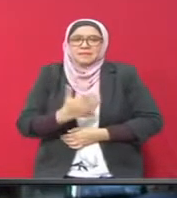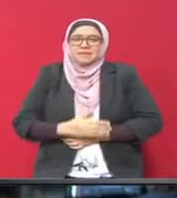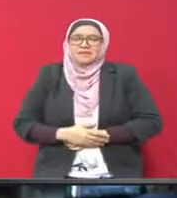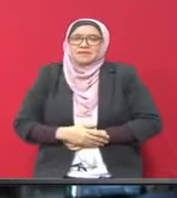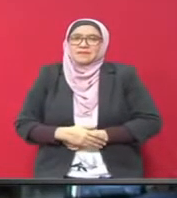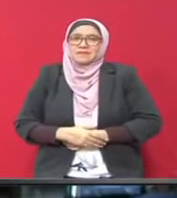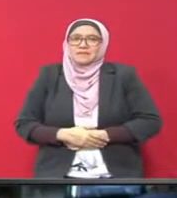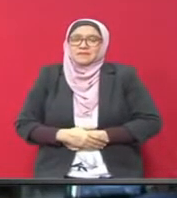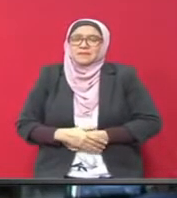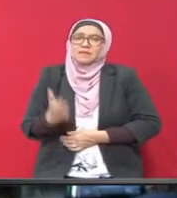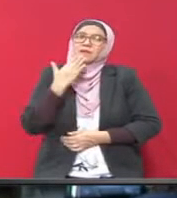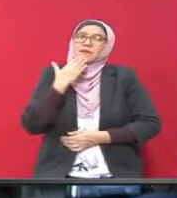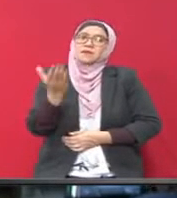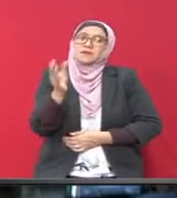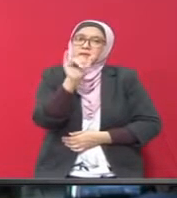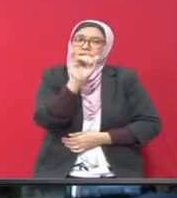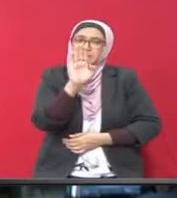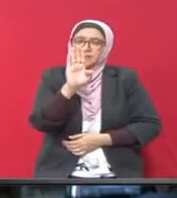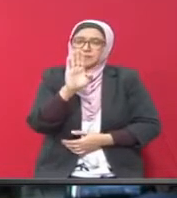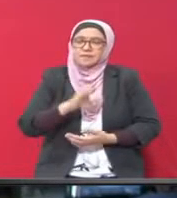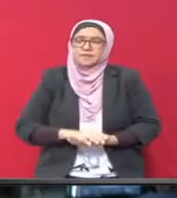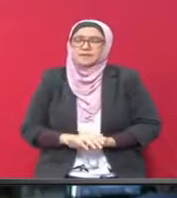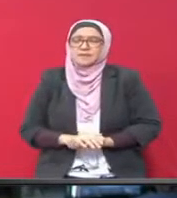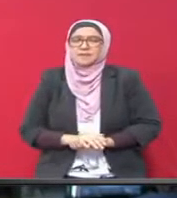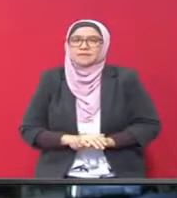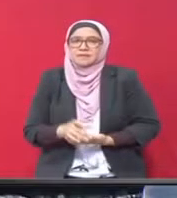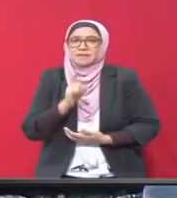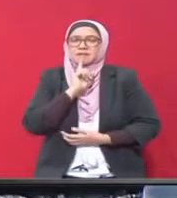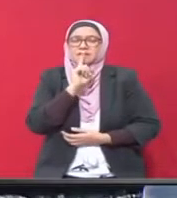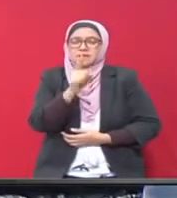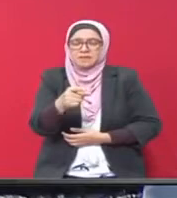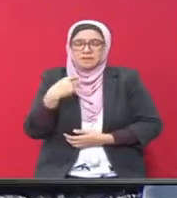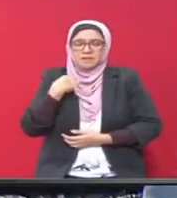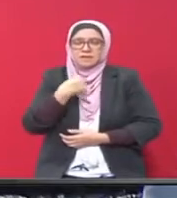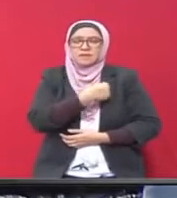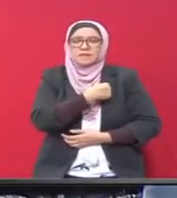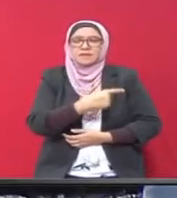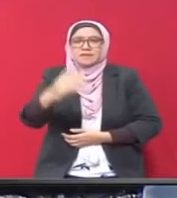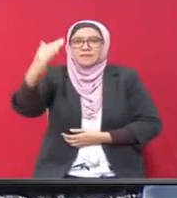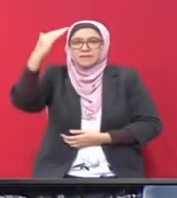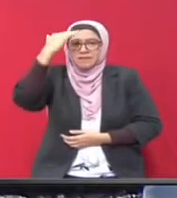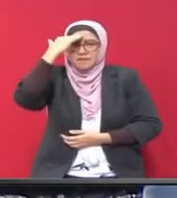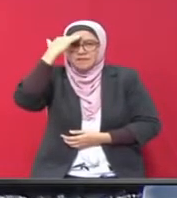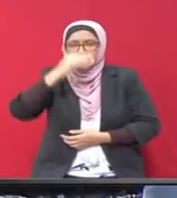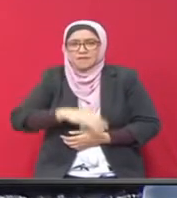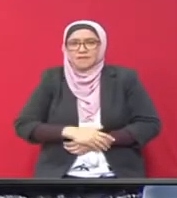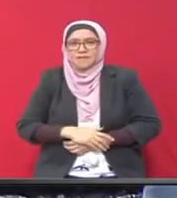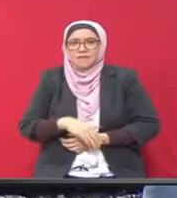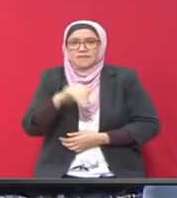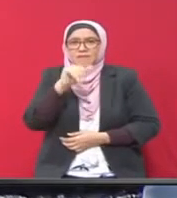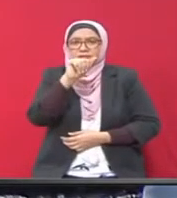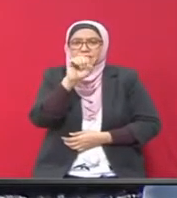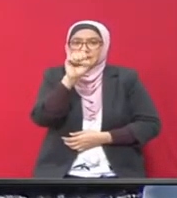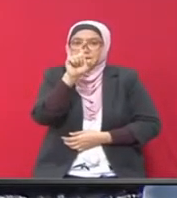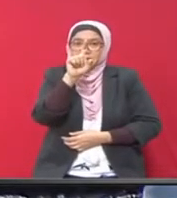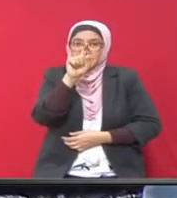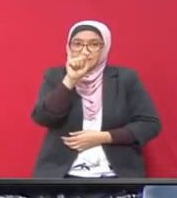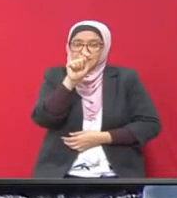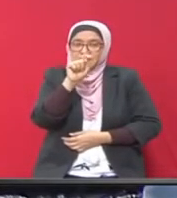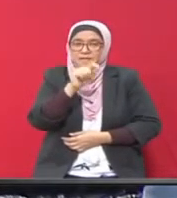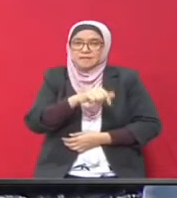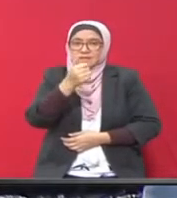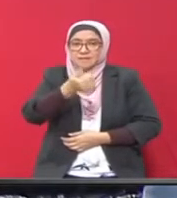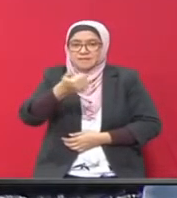itu Eyang Mama memang kita sudah bahwa esek-esek kita di bawah